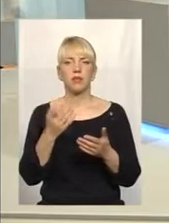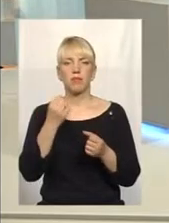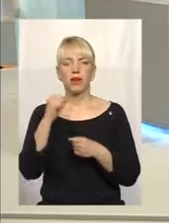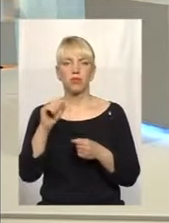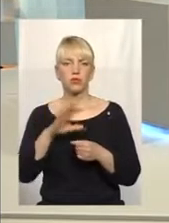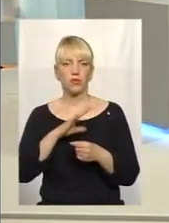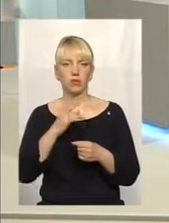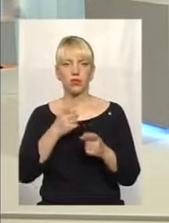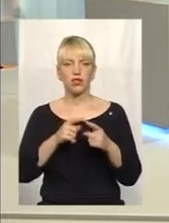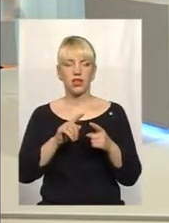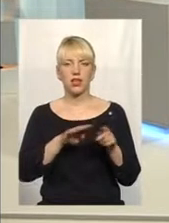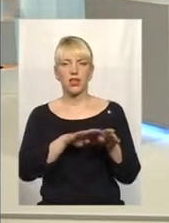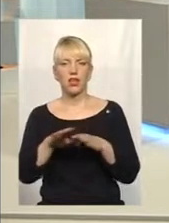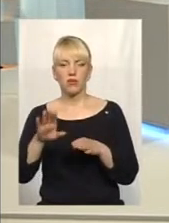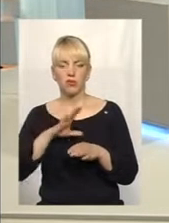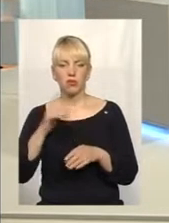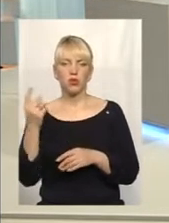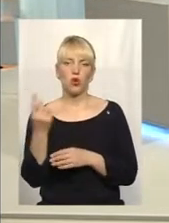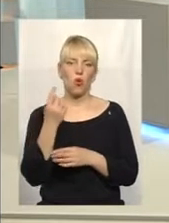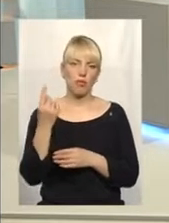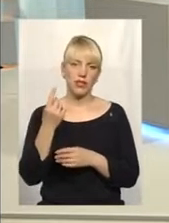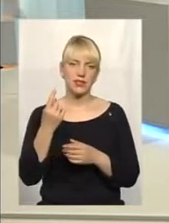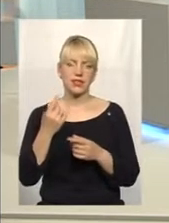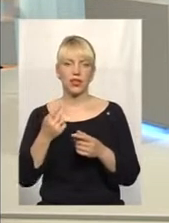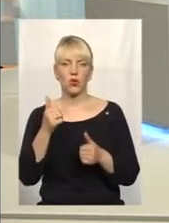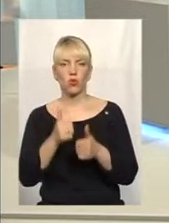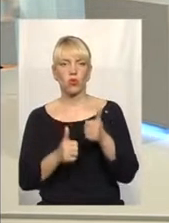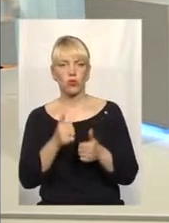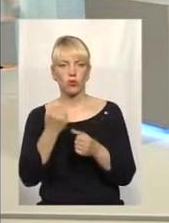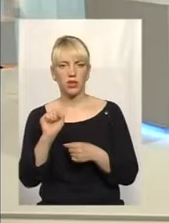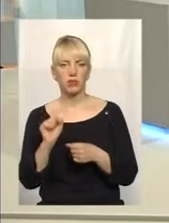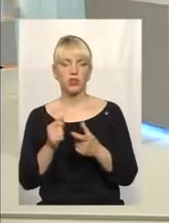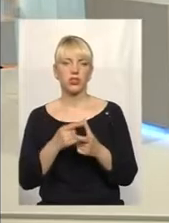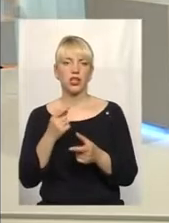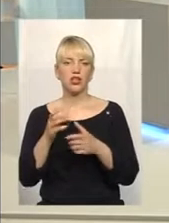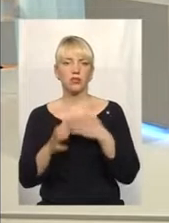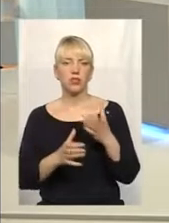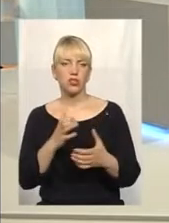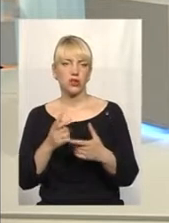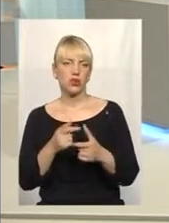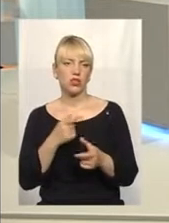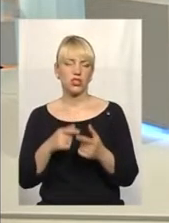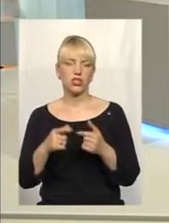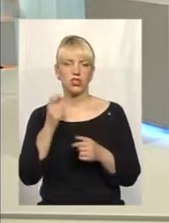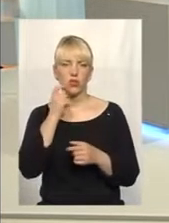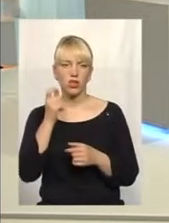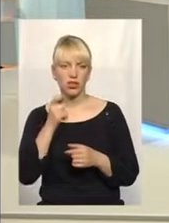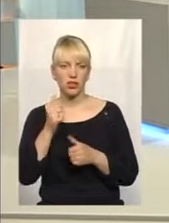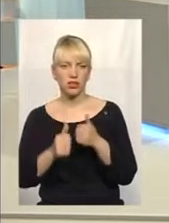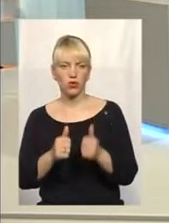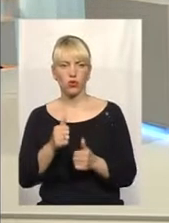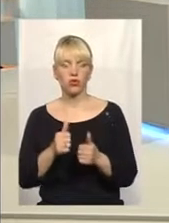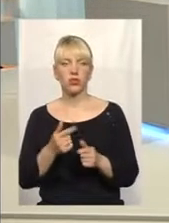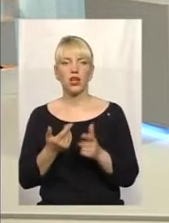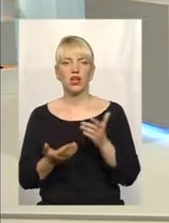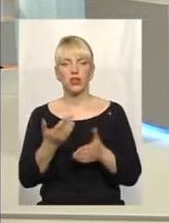це має бути рівень там обласних переможців обласних конкурсів, міжнародних, хто може претендувати? Якщо говорити